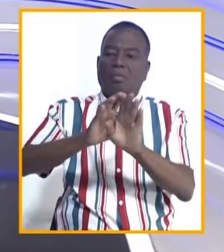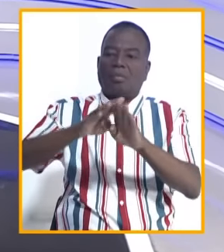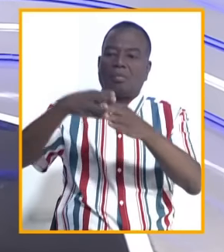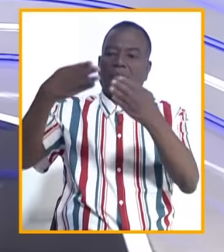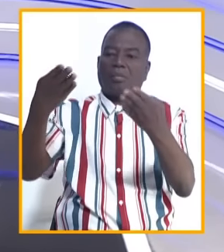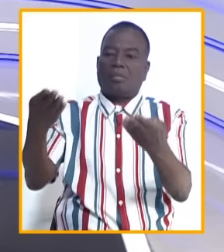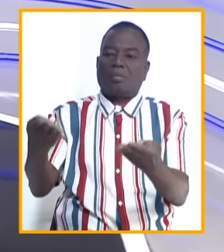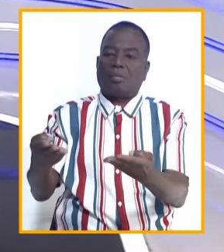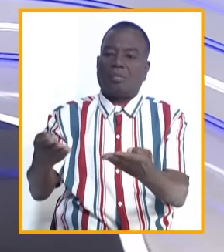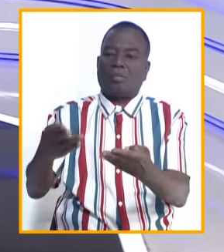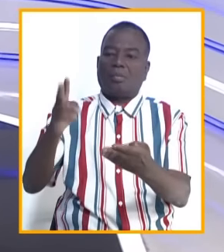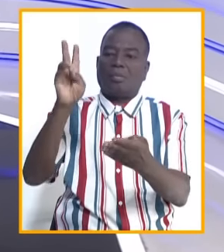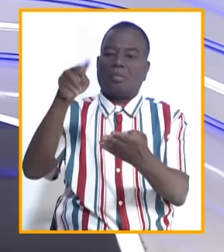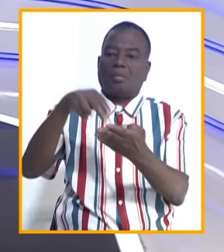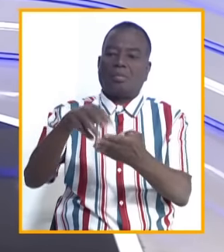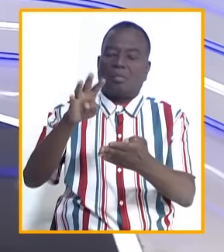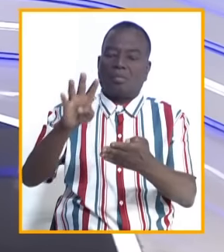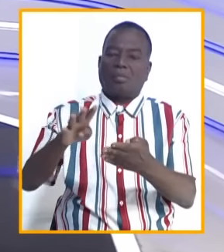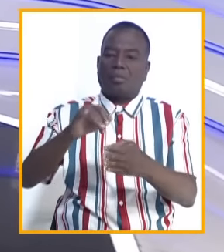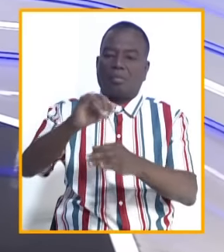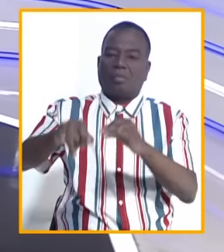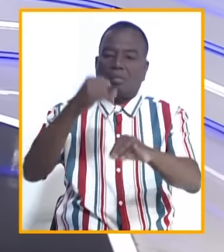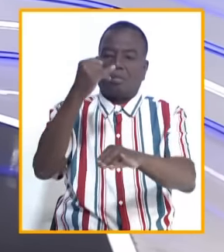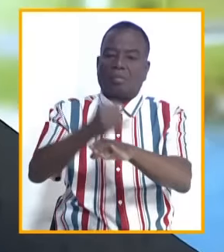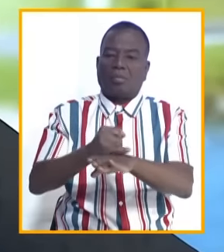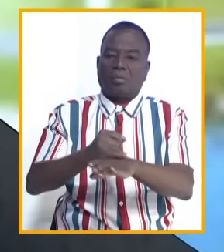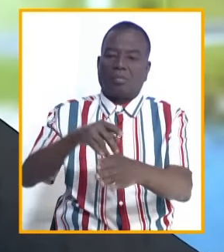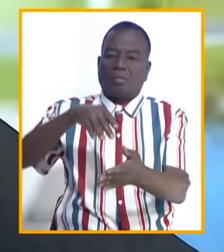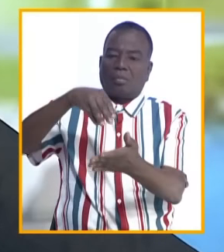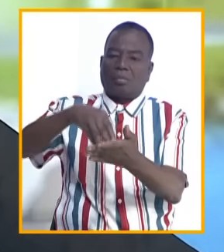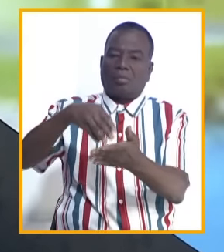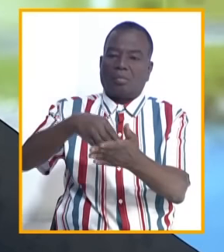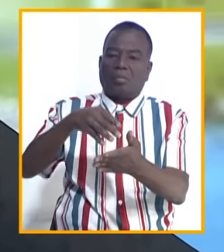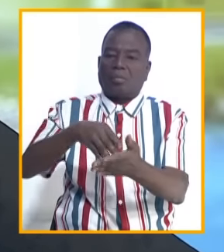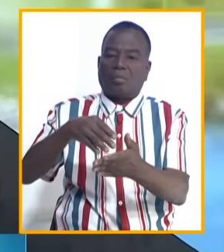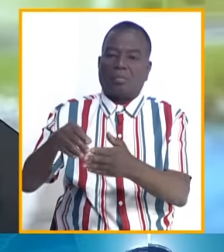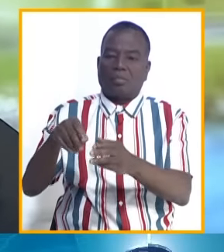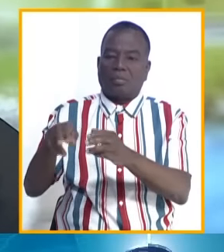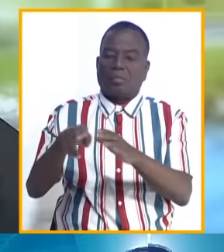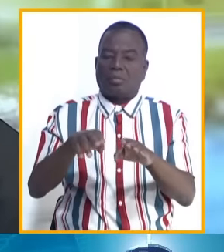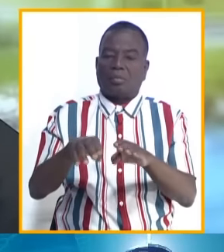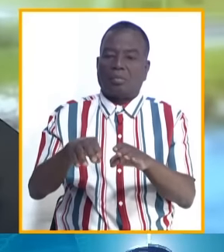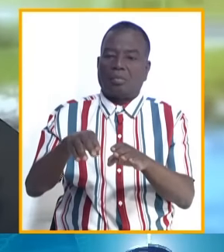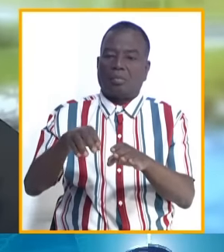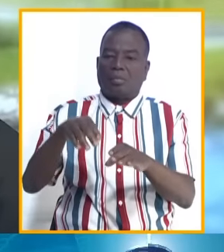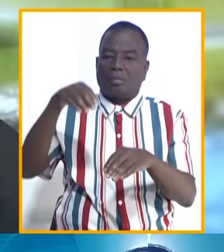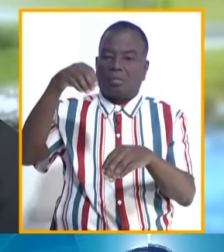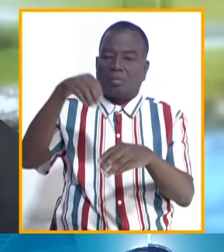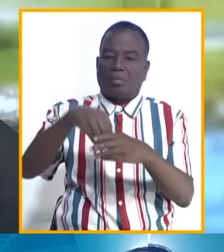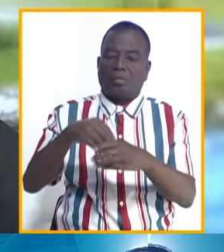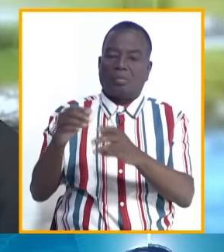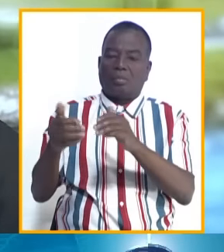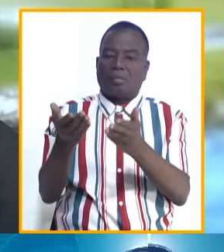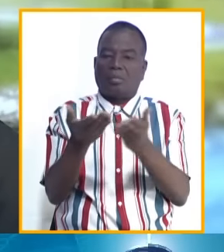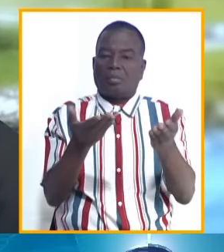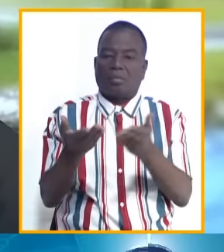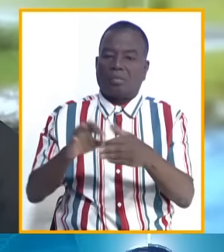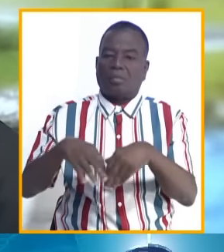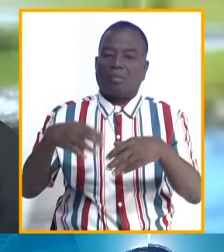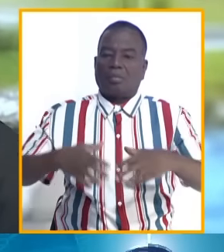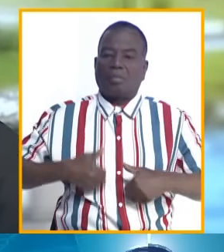ouvertes 2024 de l'Institut de médecine nucléaire se tiennent sous le thème « Le nucléaire au service de la santé ». Hier,